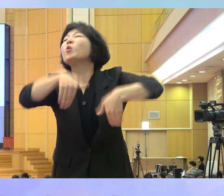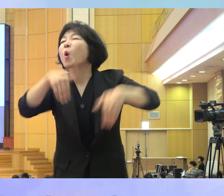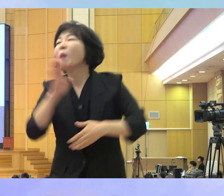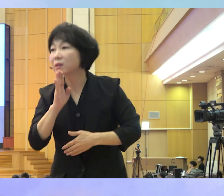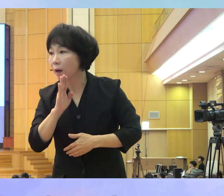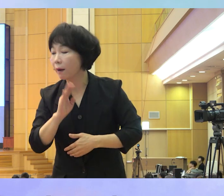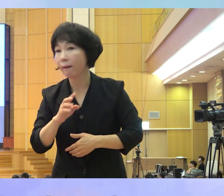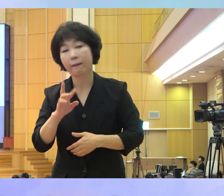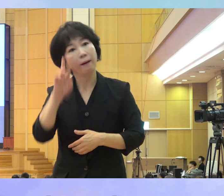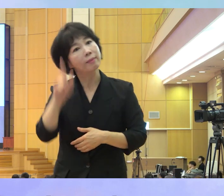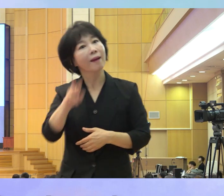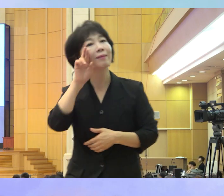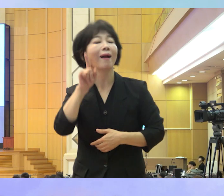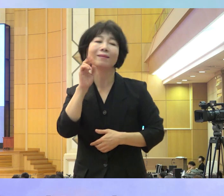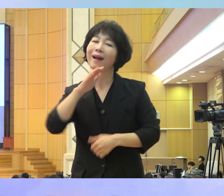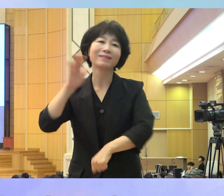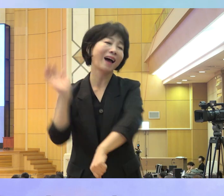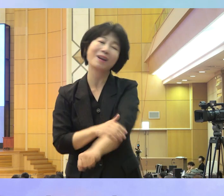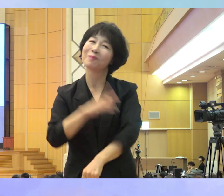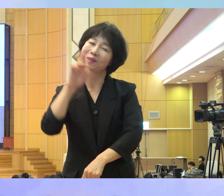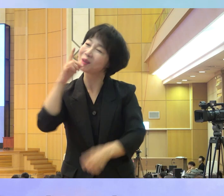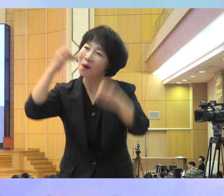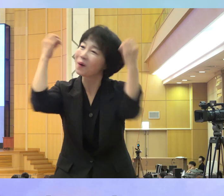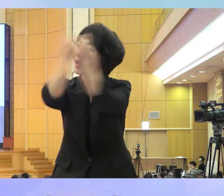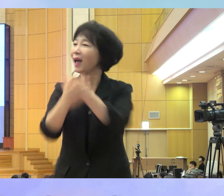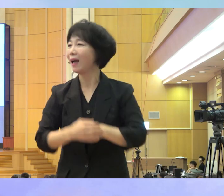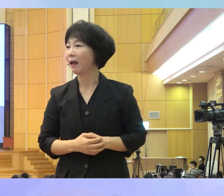7장 41절 어떤 사람은 그리스도라 하며,